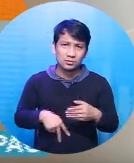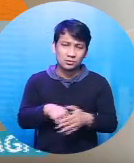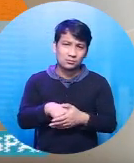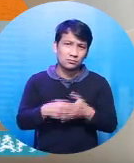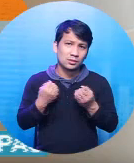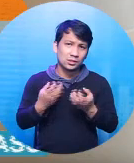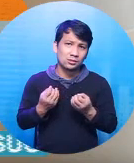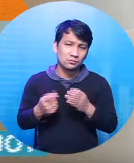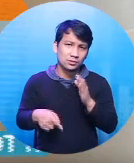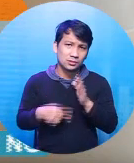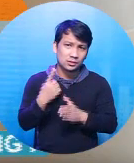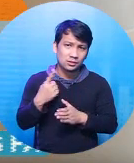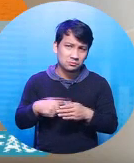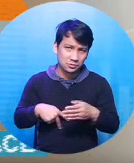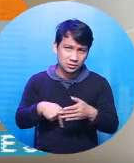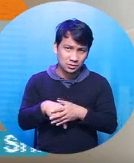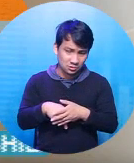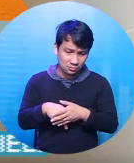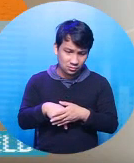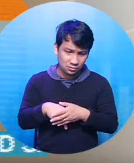Actually po, ano po,